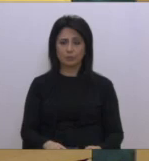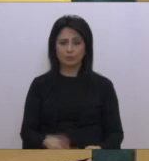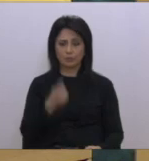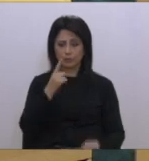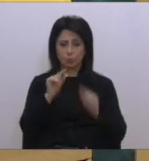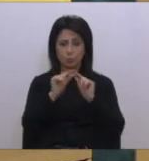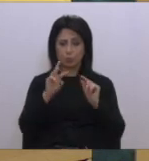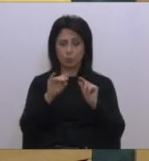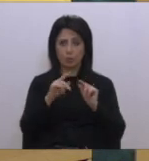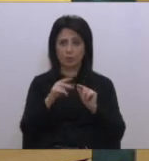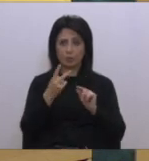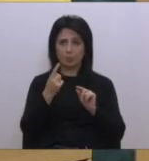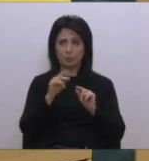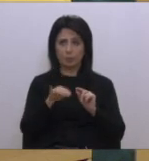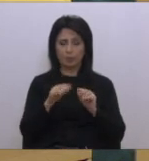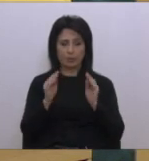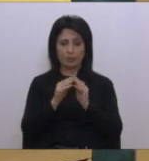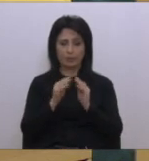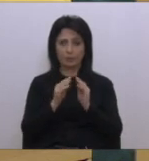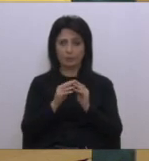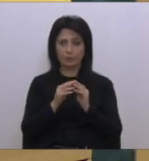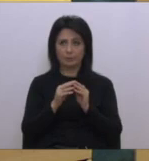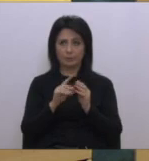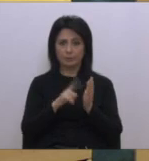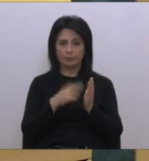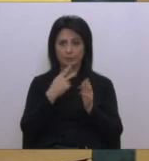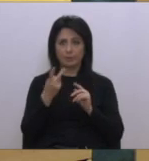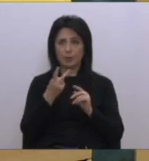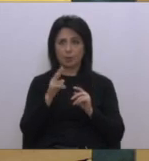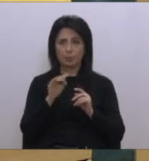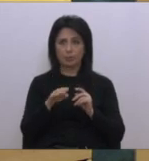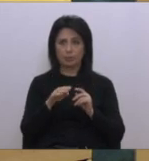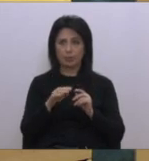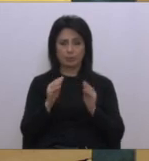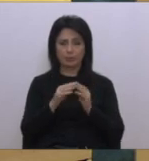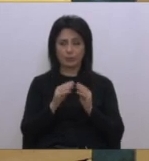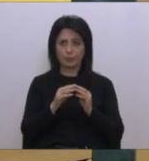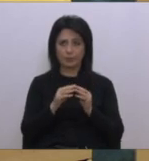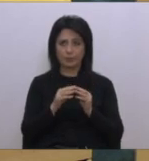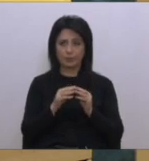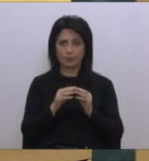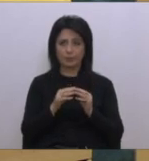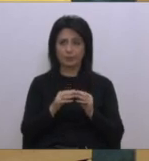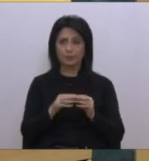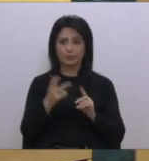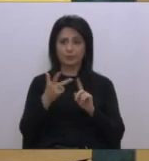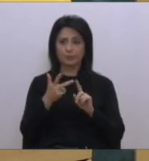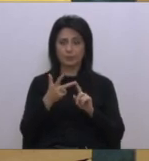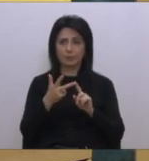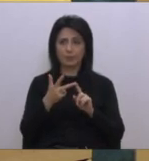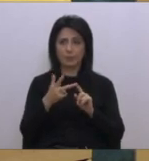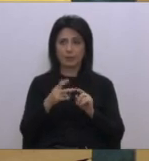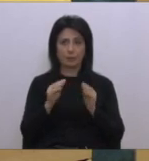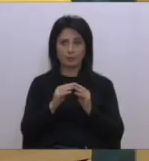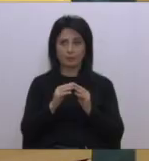პირველ მუხლის პირველ პუნქტში თუ არის ამიცვლება? არ არის ცვლილება. კითხვები არის. მეორე პუნქტი? არ არის ცვლილება. კითხვები არის. მესამე პუნქტი?